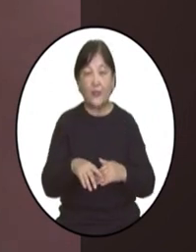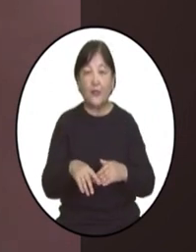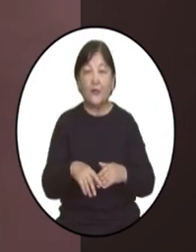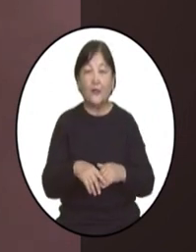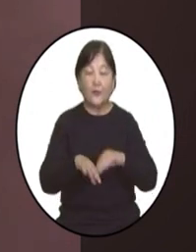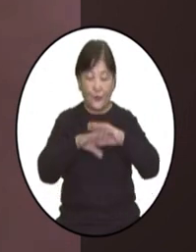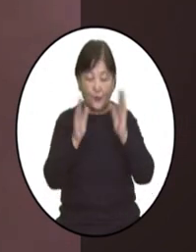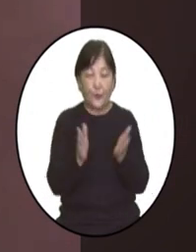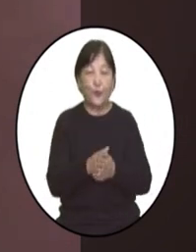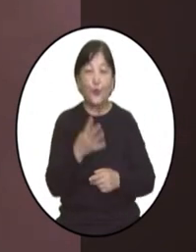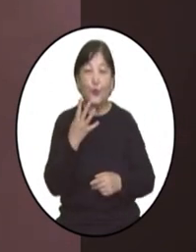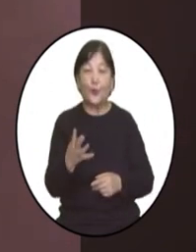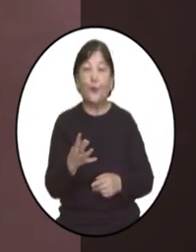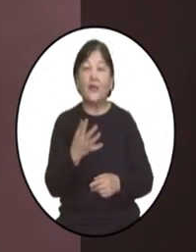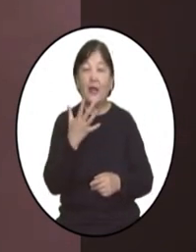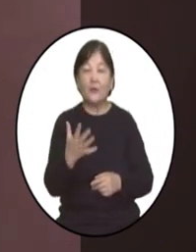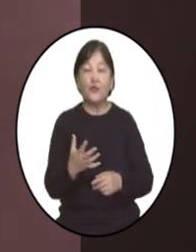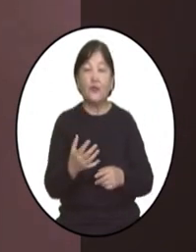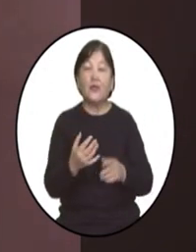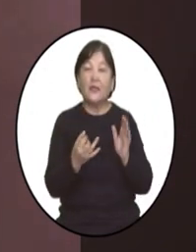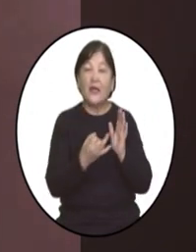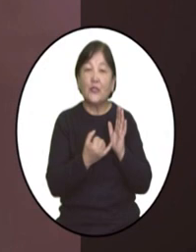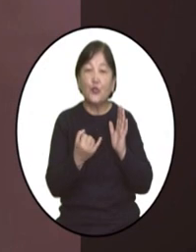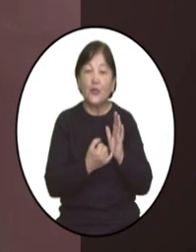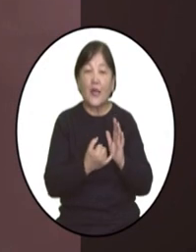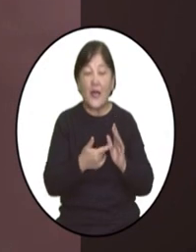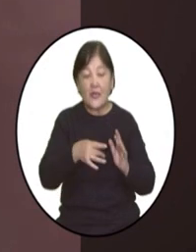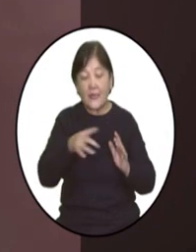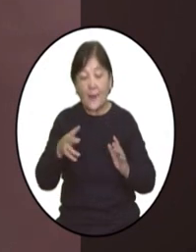10,000-ийн 4,576 грамм байх нь.